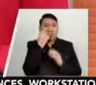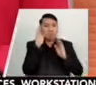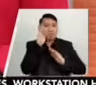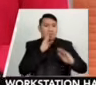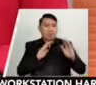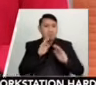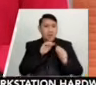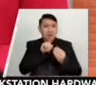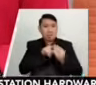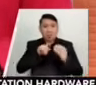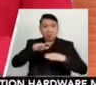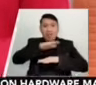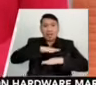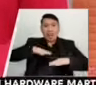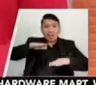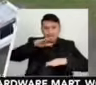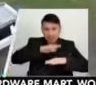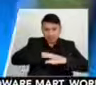ni June Veneracion.